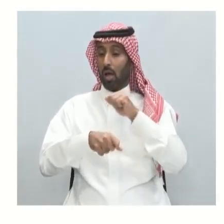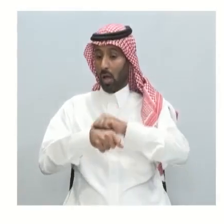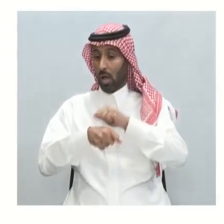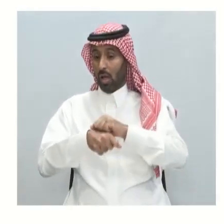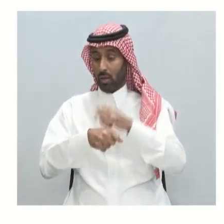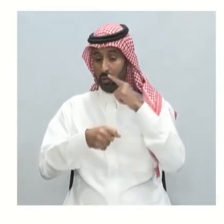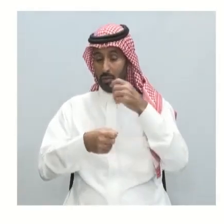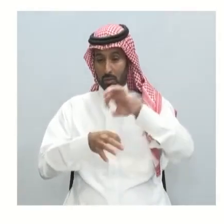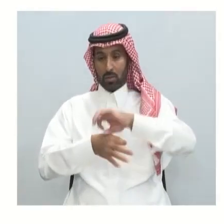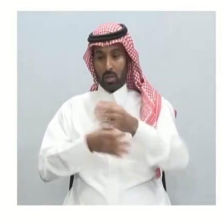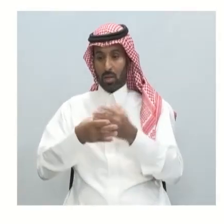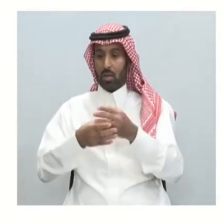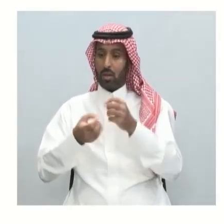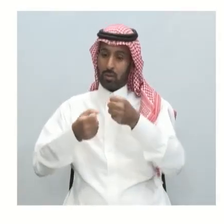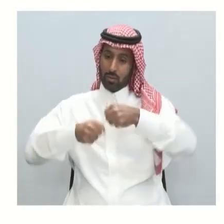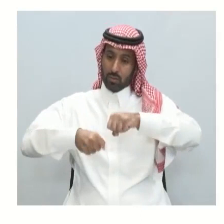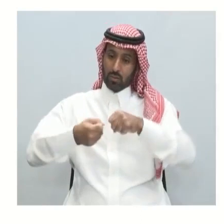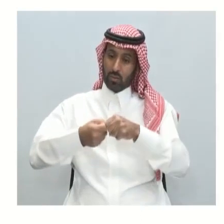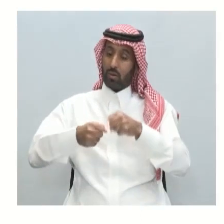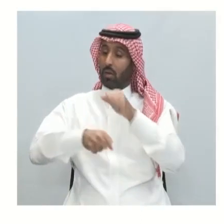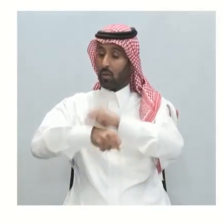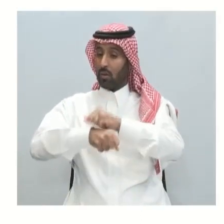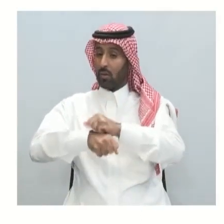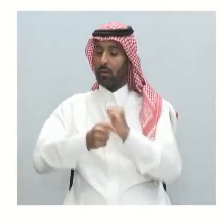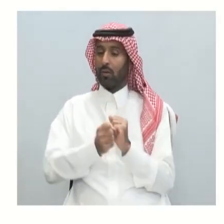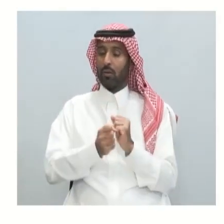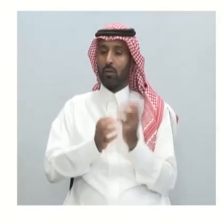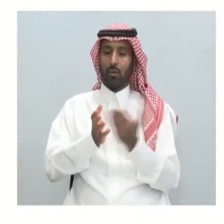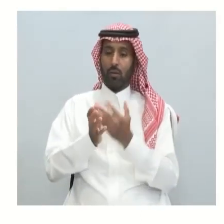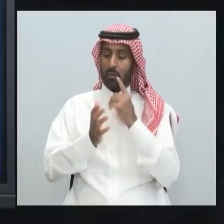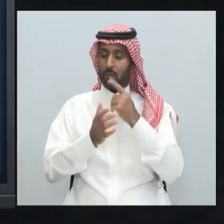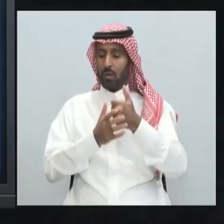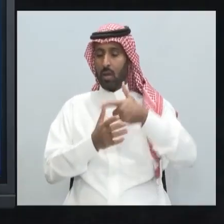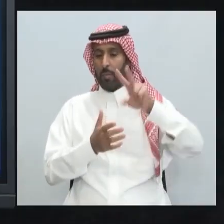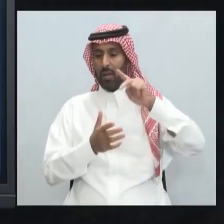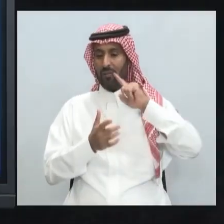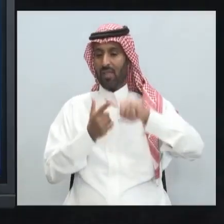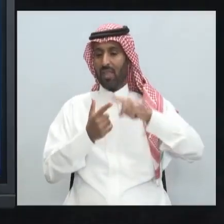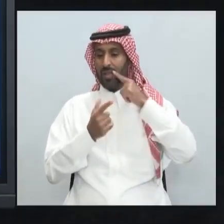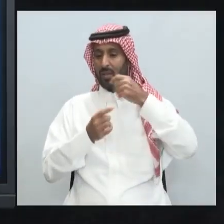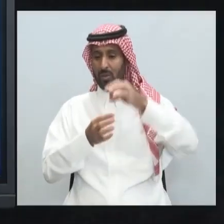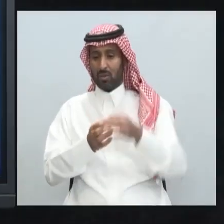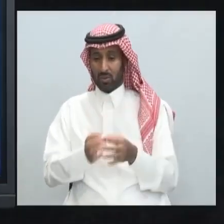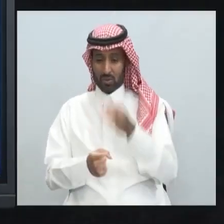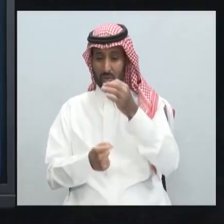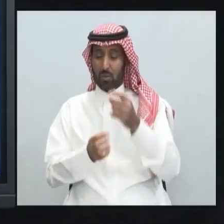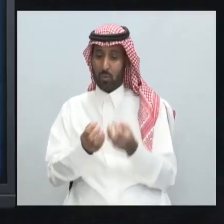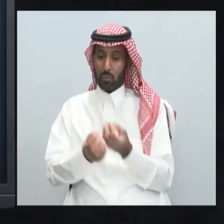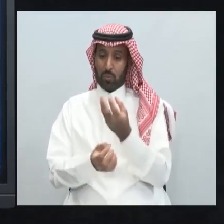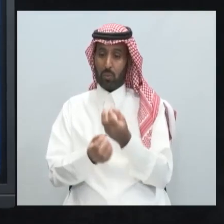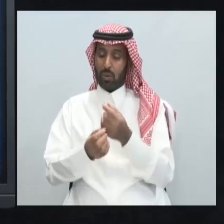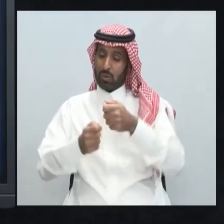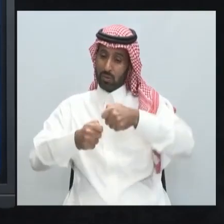التساهميه لينا في حاله الصلابه مثل البرافين المستعمل في الشمع هو صلب لكنه